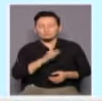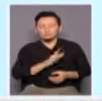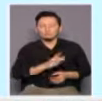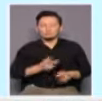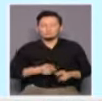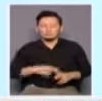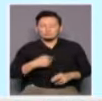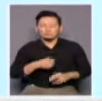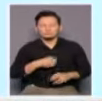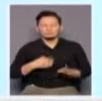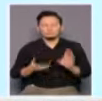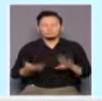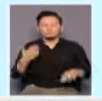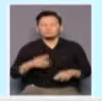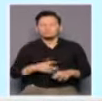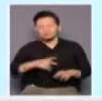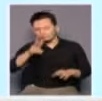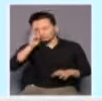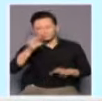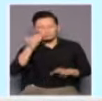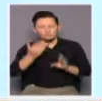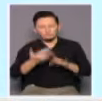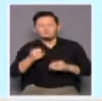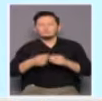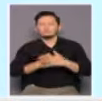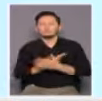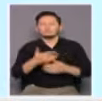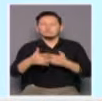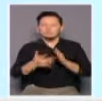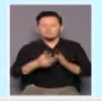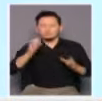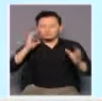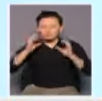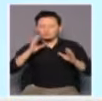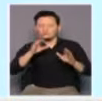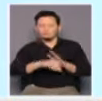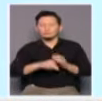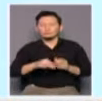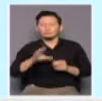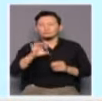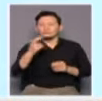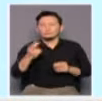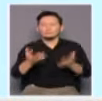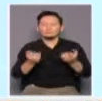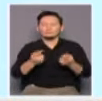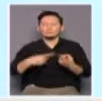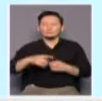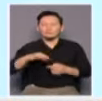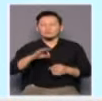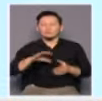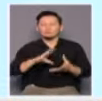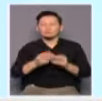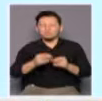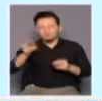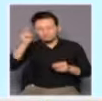Мен өзім осыдан 3 жыл бұрын Санкт-Петербургте мемлекеттік университет социальное предпринимательствода сол туралы